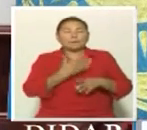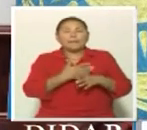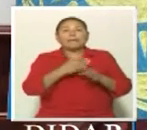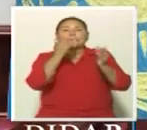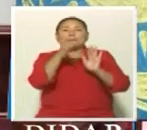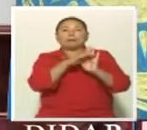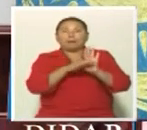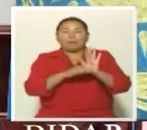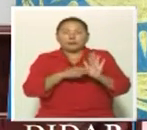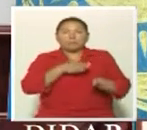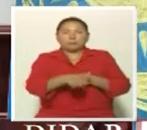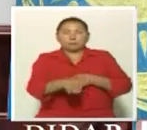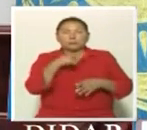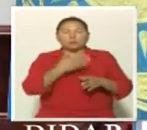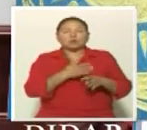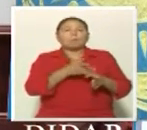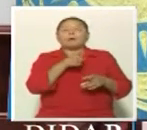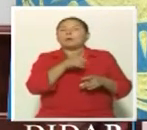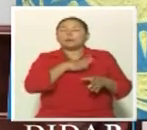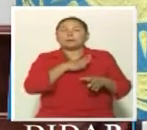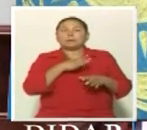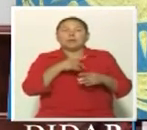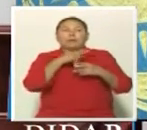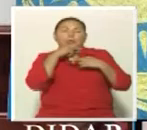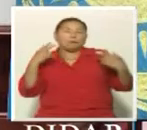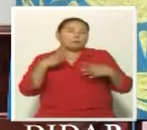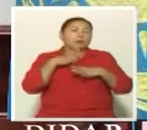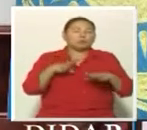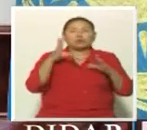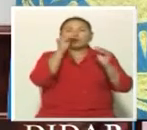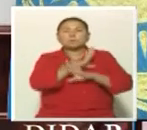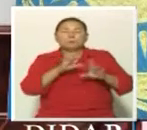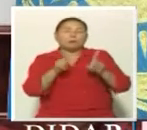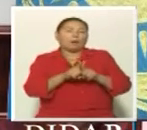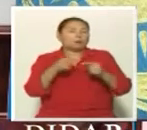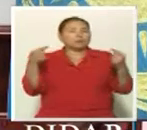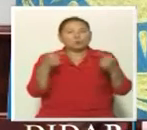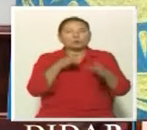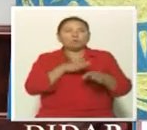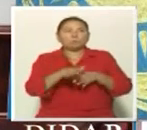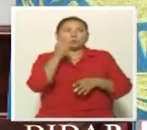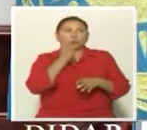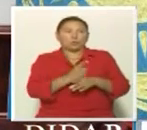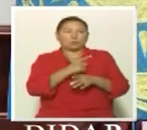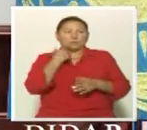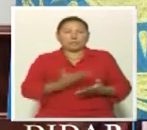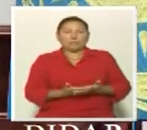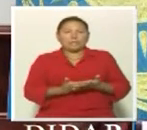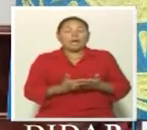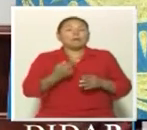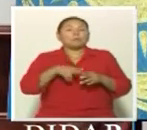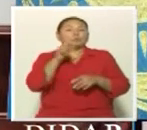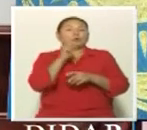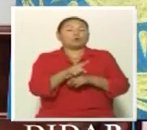чтобы завтра не было всяческих отговорок и оправданий что не успеваете или нет необходимых средств для выполнения задач